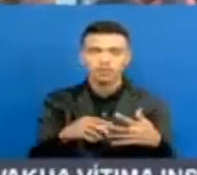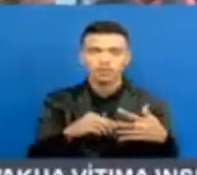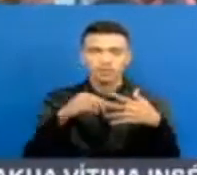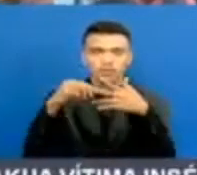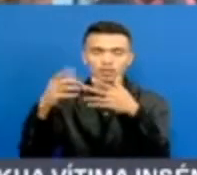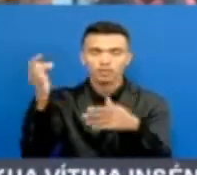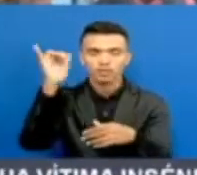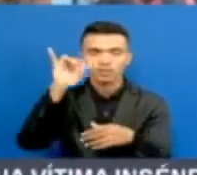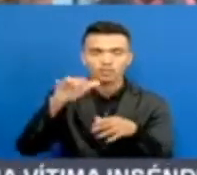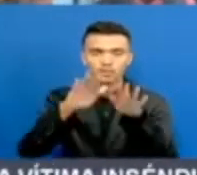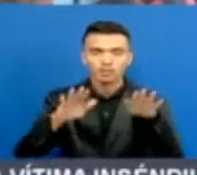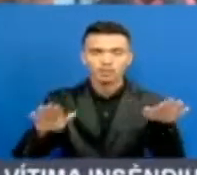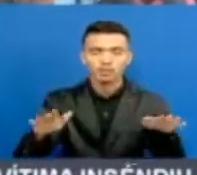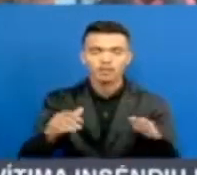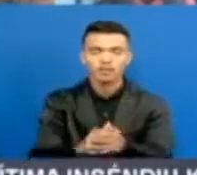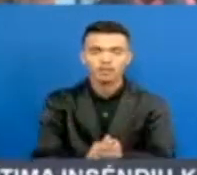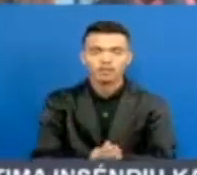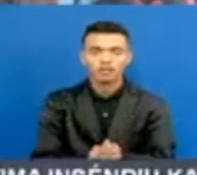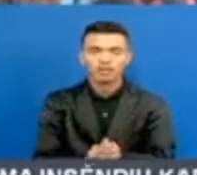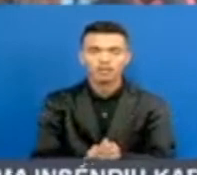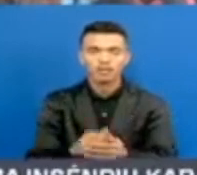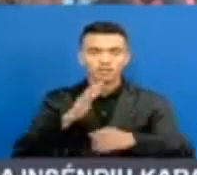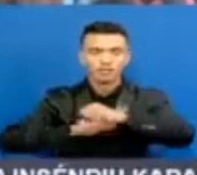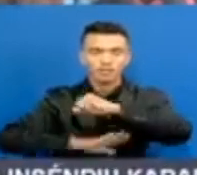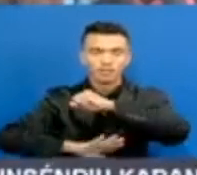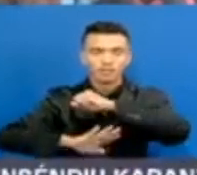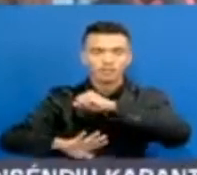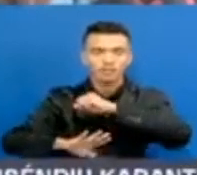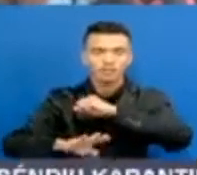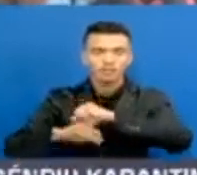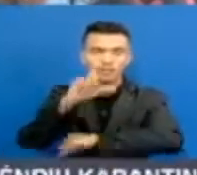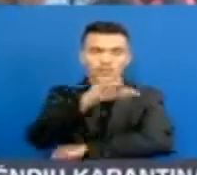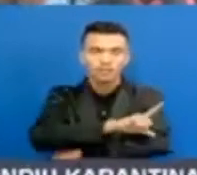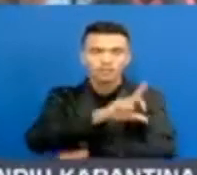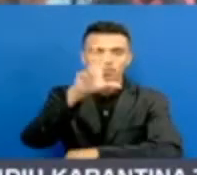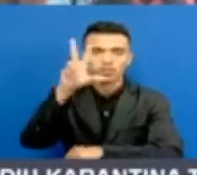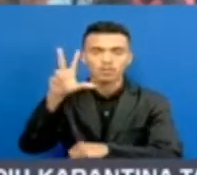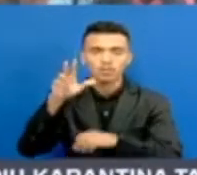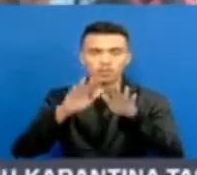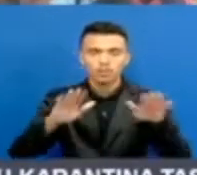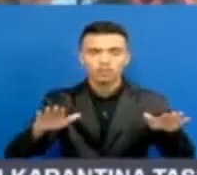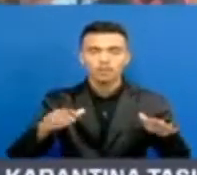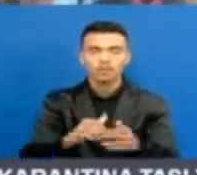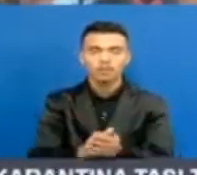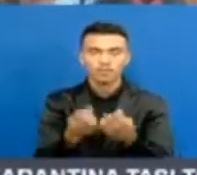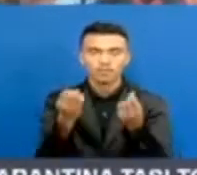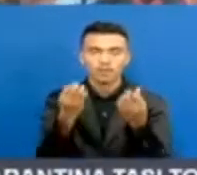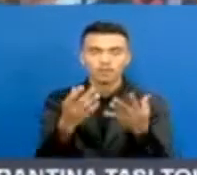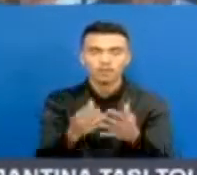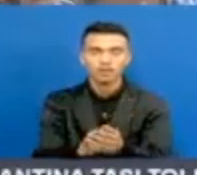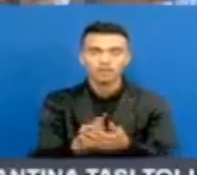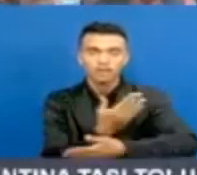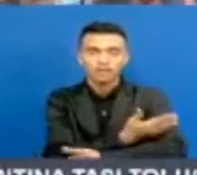be labari kikuan balu foi mak partus loron tolu labari kikuan kuase labari kikuan